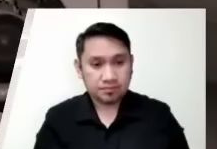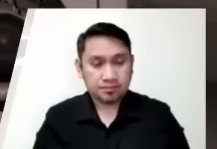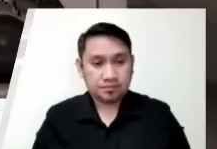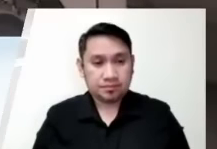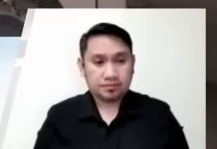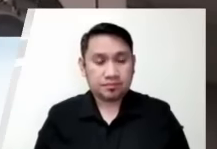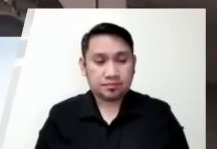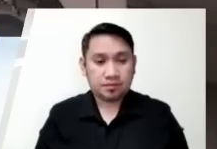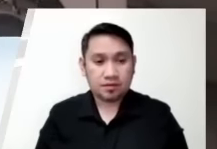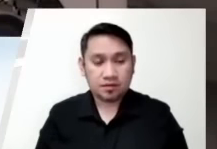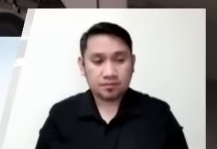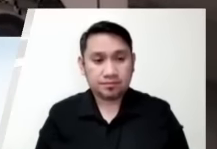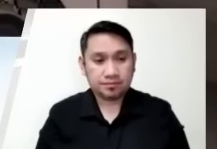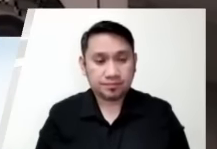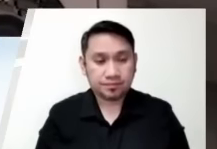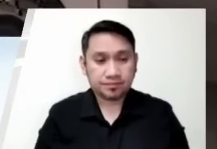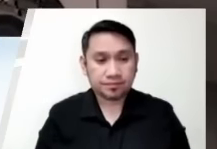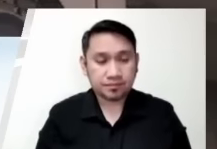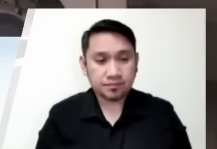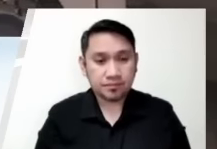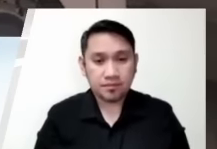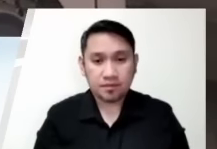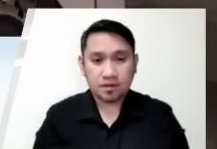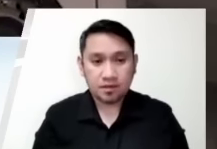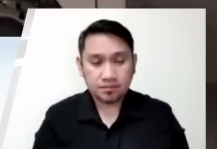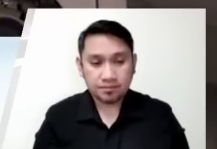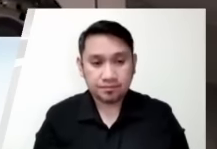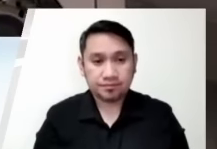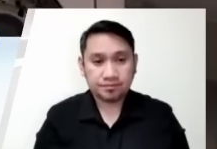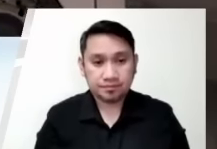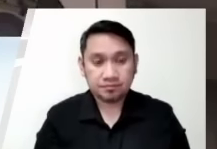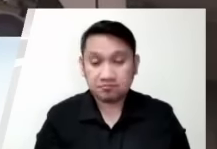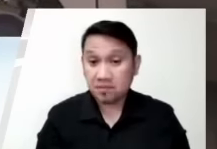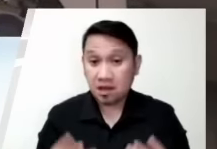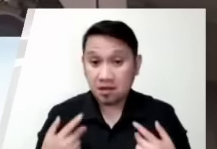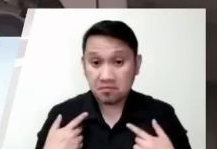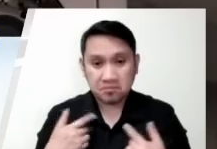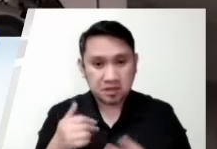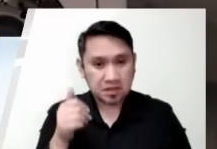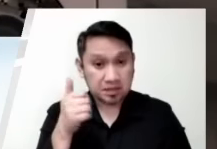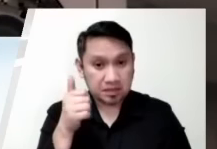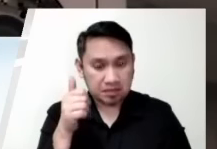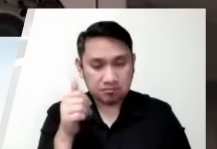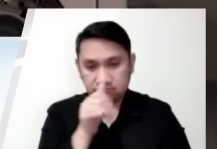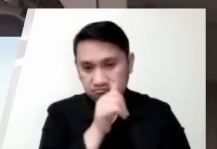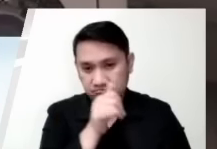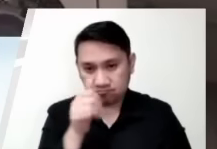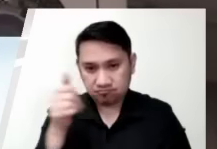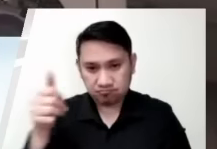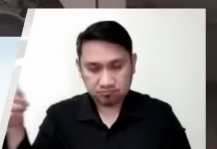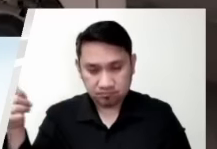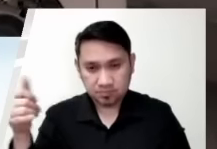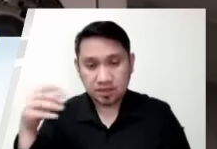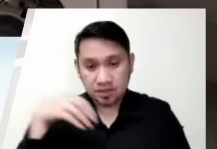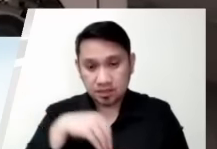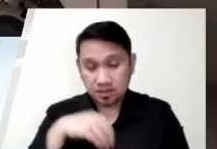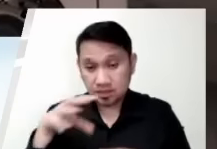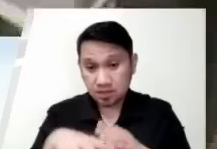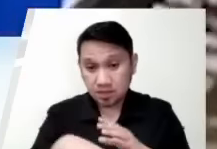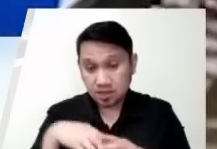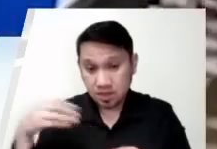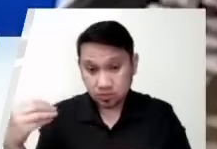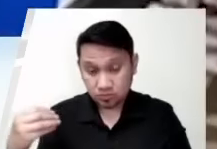pagtuto parang armado ng hindi bababa sa s Security camera ang loob at labas ng bahay na ito sa Taytay